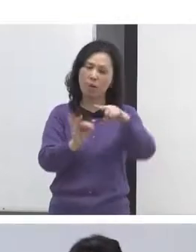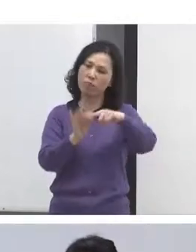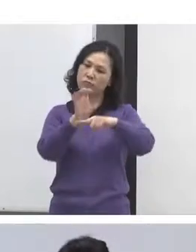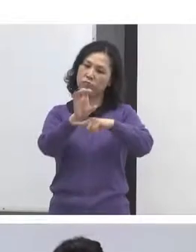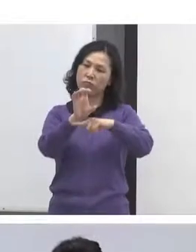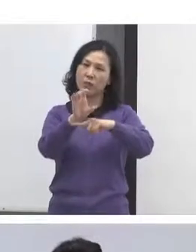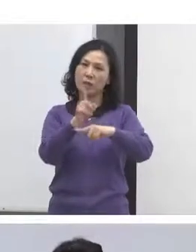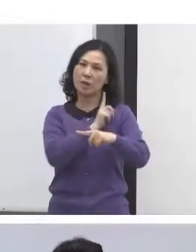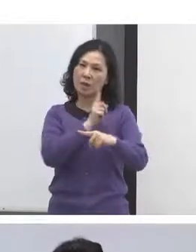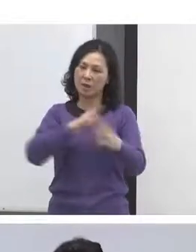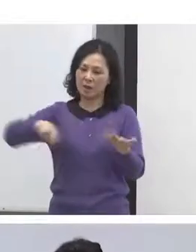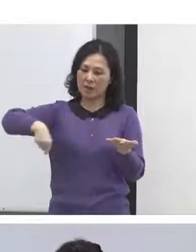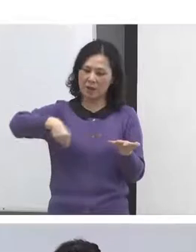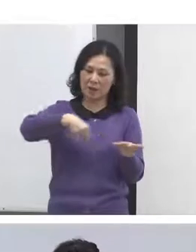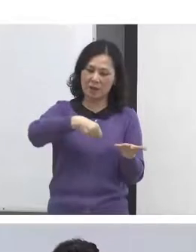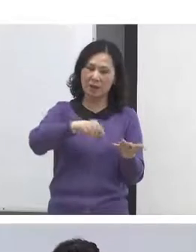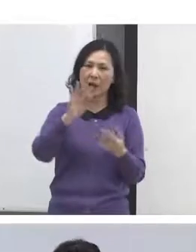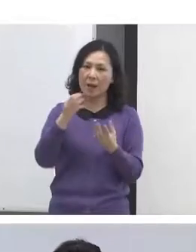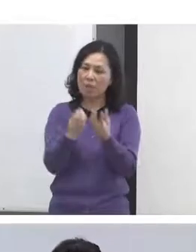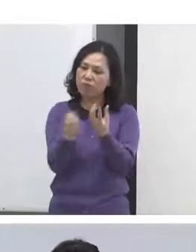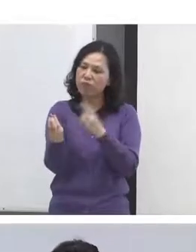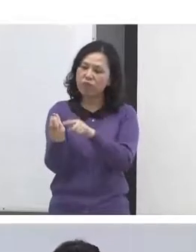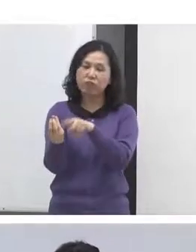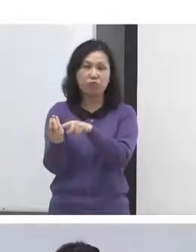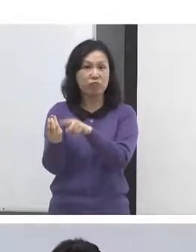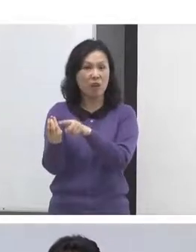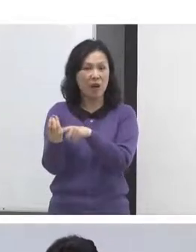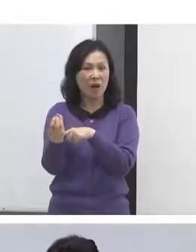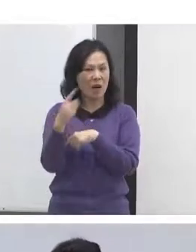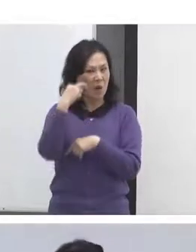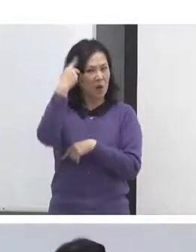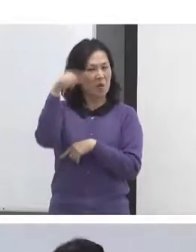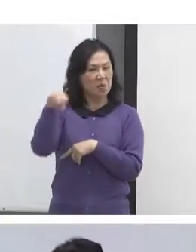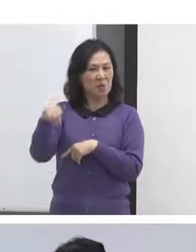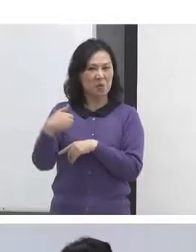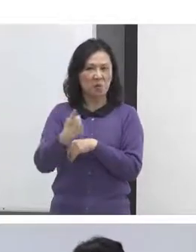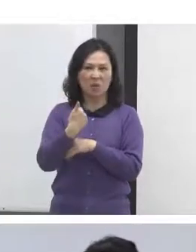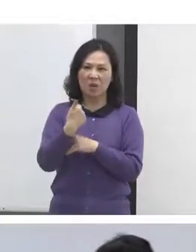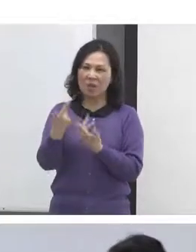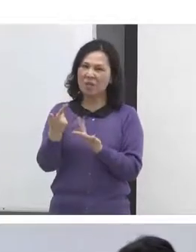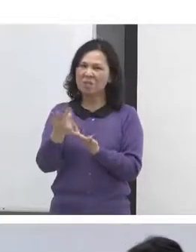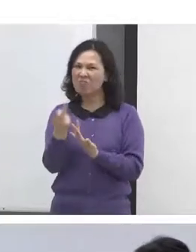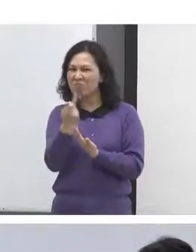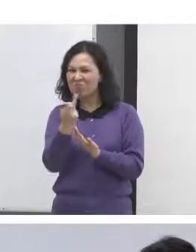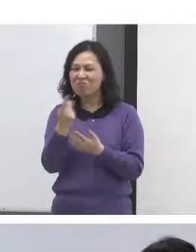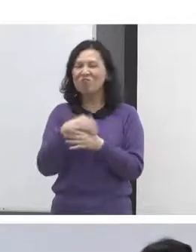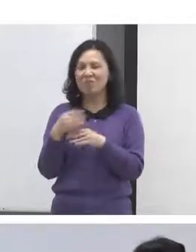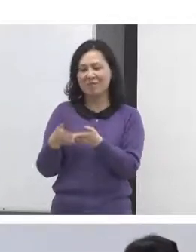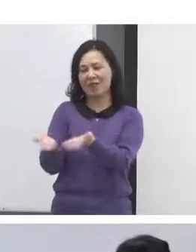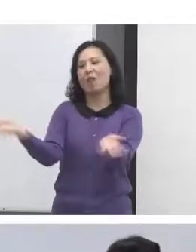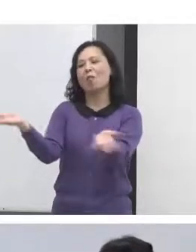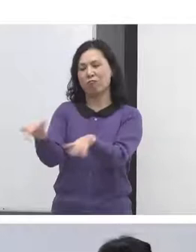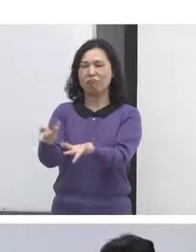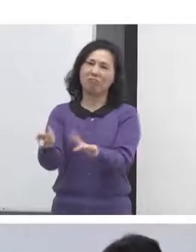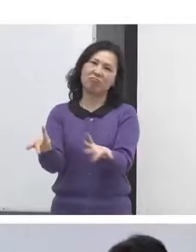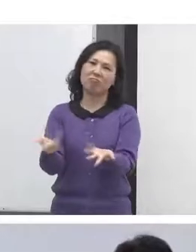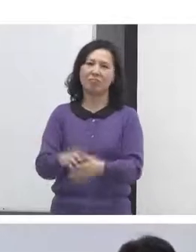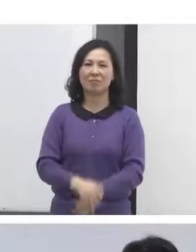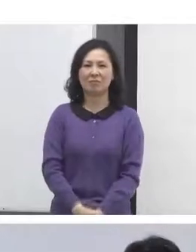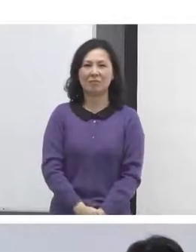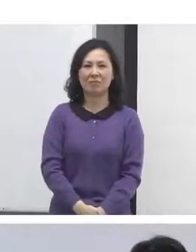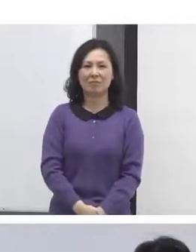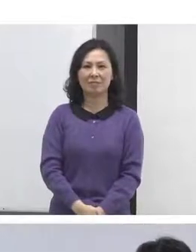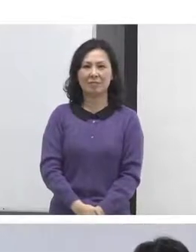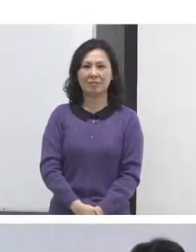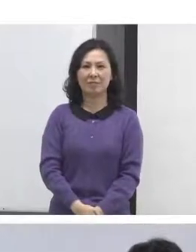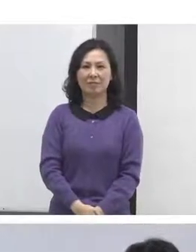实自己写，但是他把一些部分比较觉得不是那么核心的部分开源出来给大家共同协作哈。